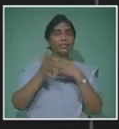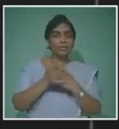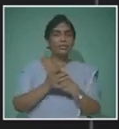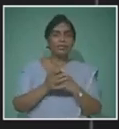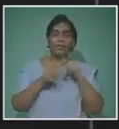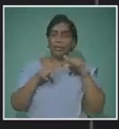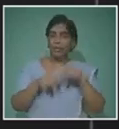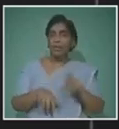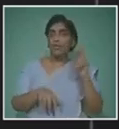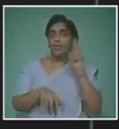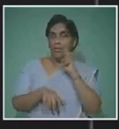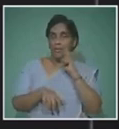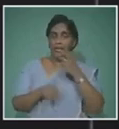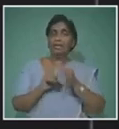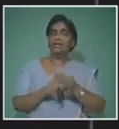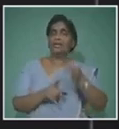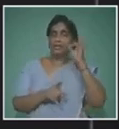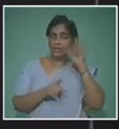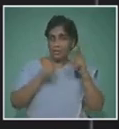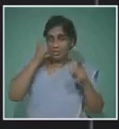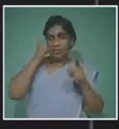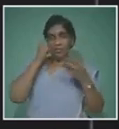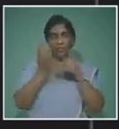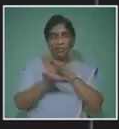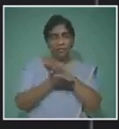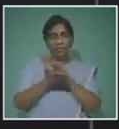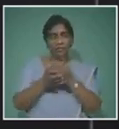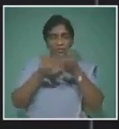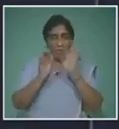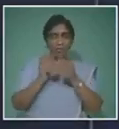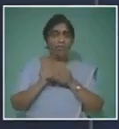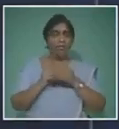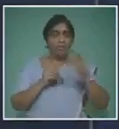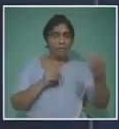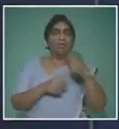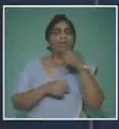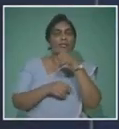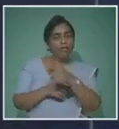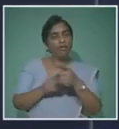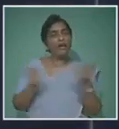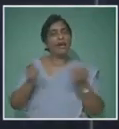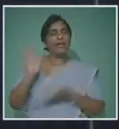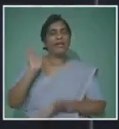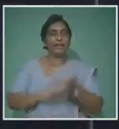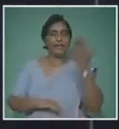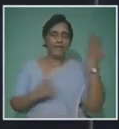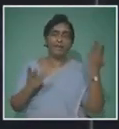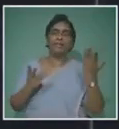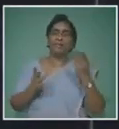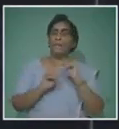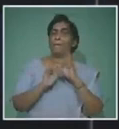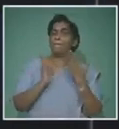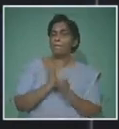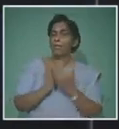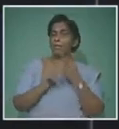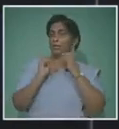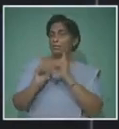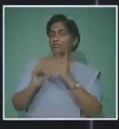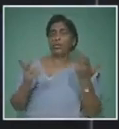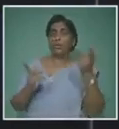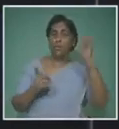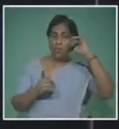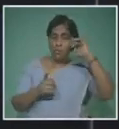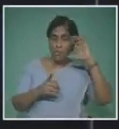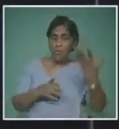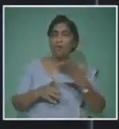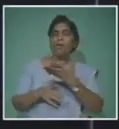ප්‍රමාණයකට රනිල් වික්‍රමසිංහ ජනාධිපතිතුමා නිවැරදි මාතකට ගන්න හදනකොටත් මේගොල්ලෝ කඩේ යනවා. ඕක තමයි ප්‍රතිපත්තිය නැතිකම. මොළේ අමාරුවක්